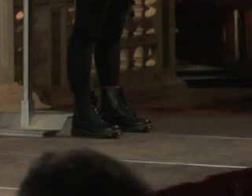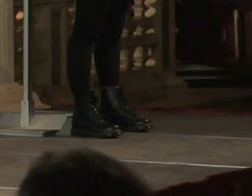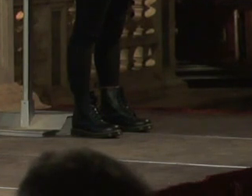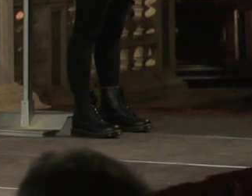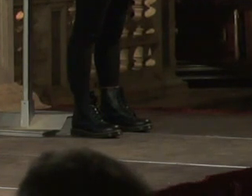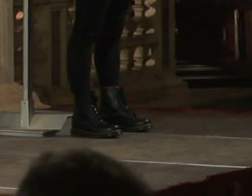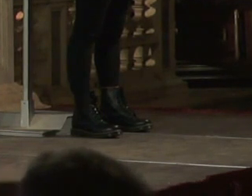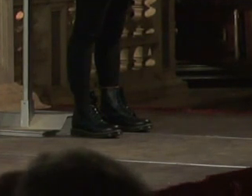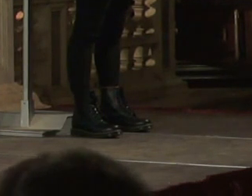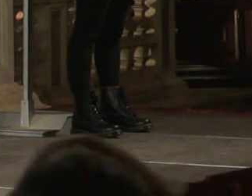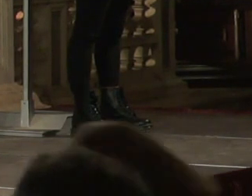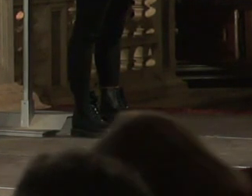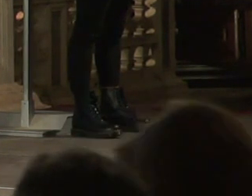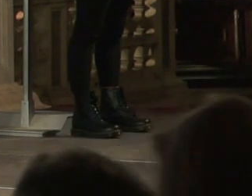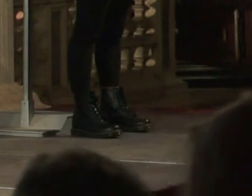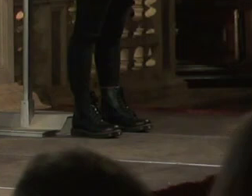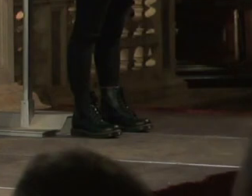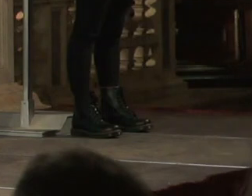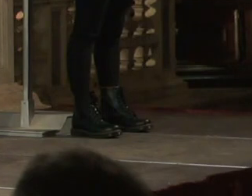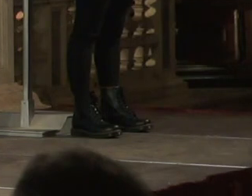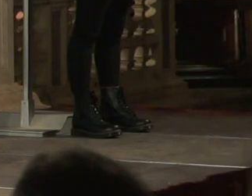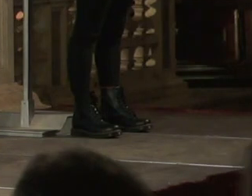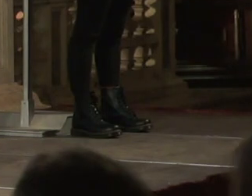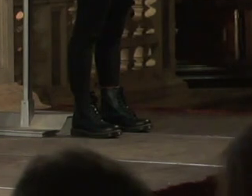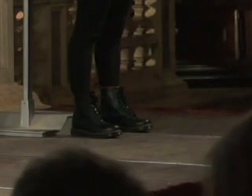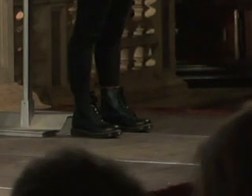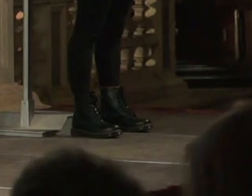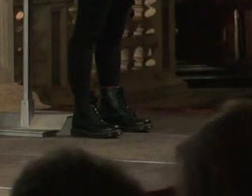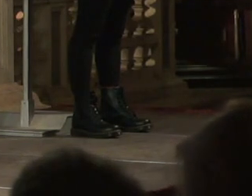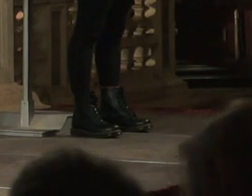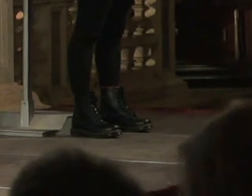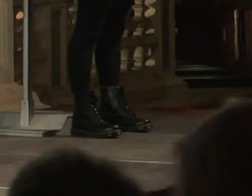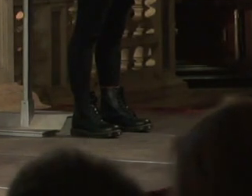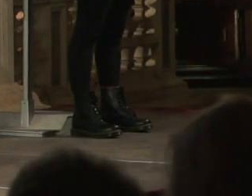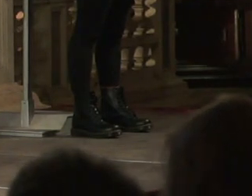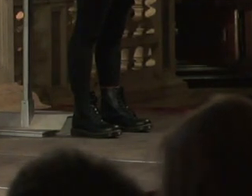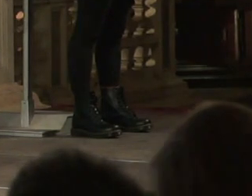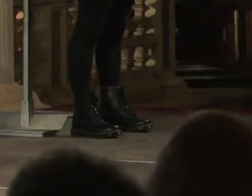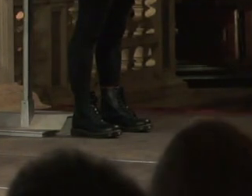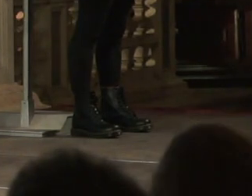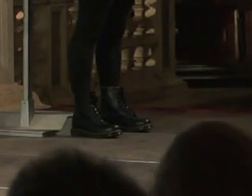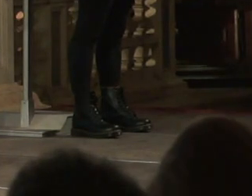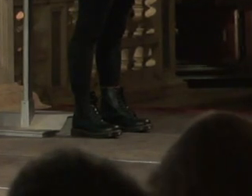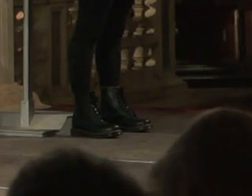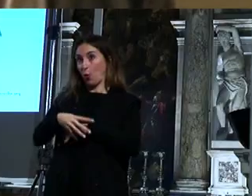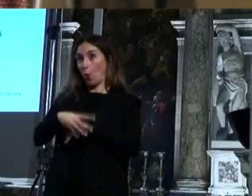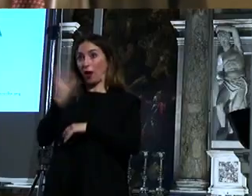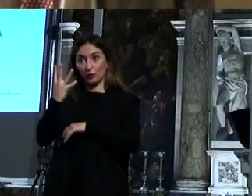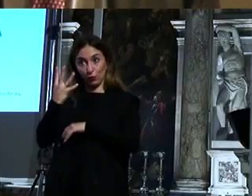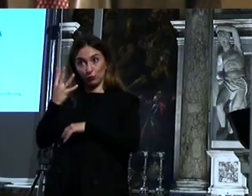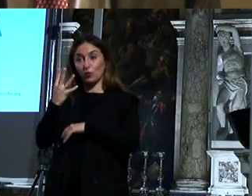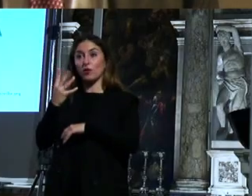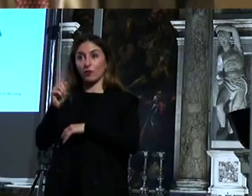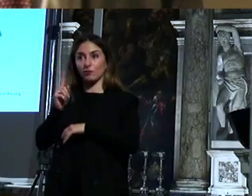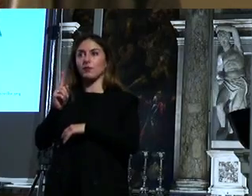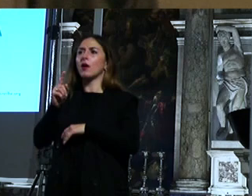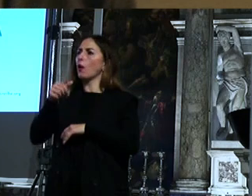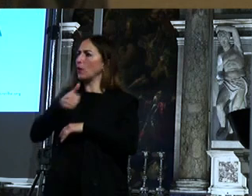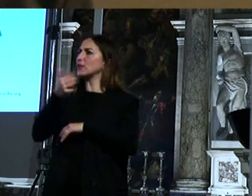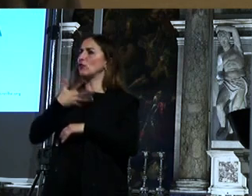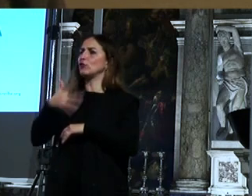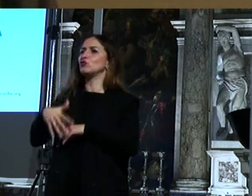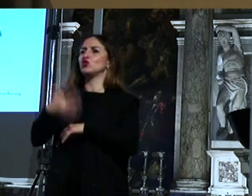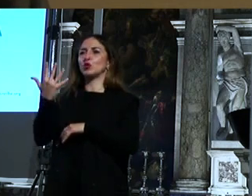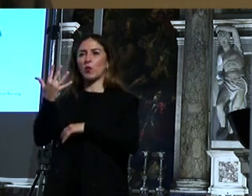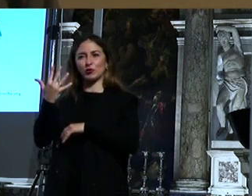Molte sono le iniziative che noi abbiamo come Incroci di Civiltà, non soltanto durante i 4 giorni di Incroci di Civiltà, da quest'anno 5, perché c'è